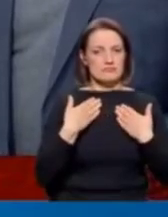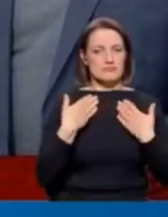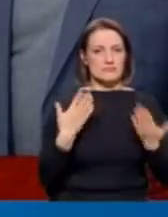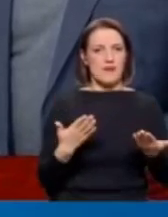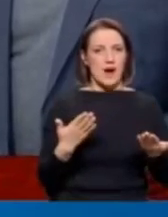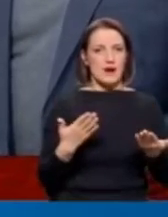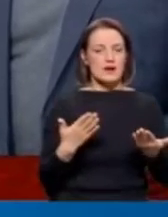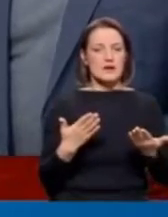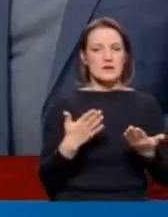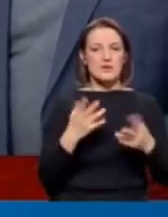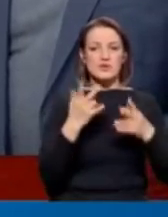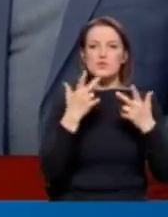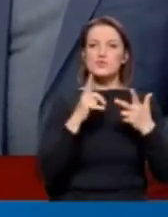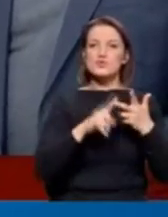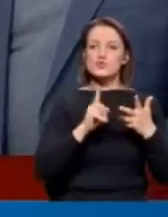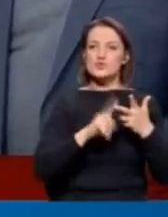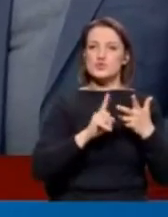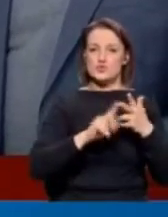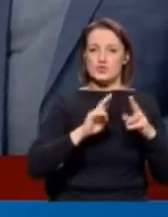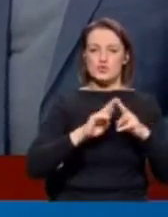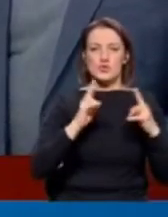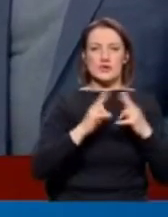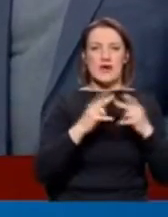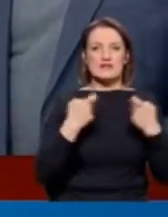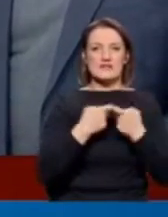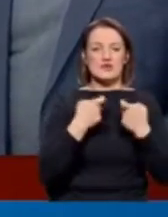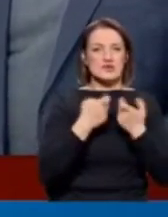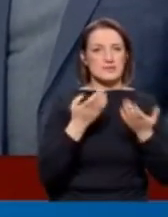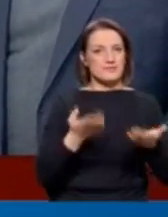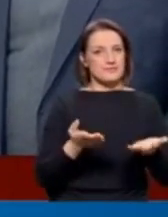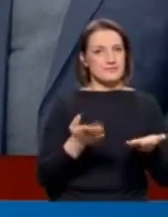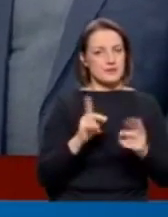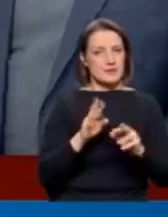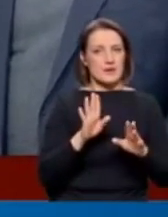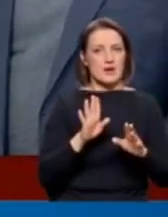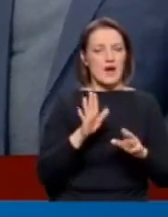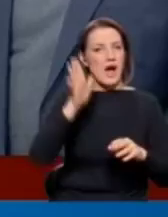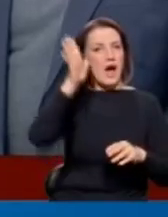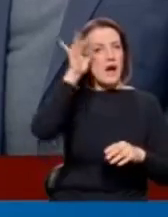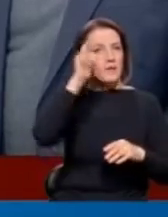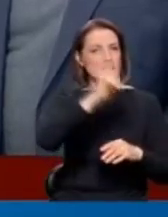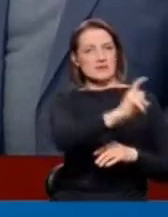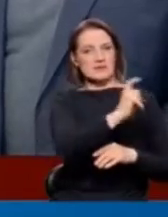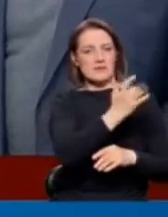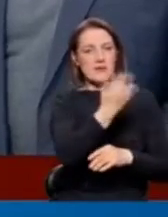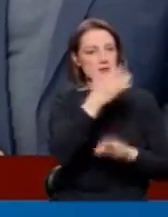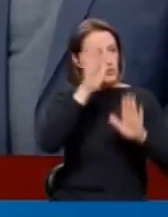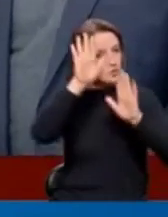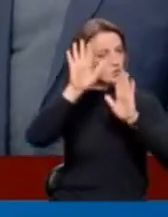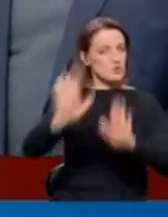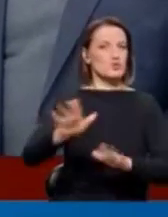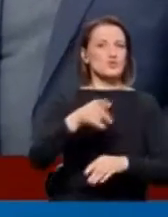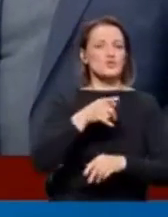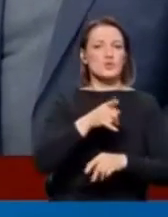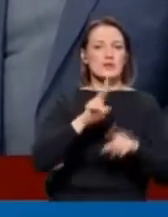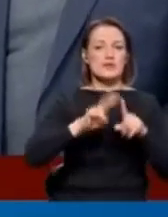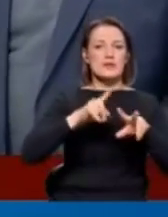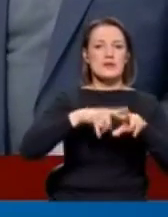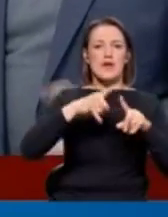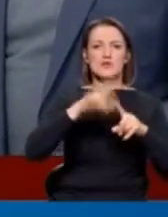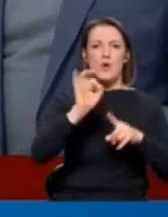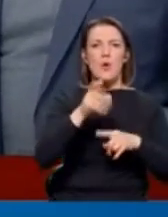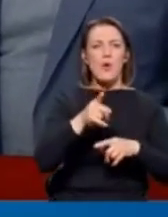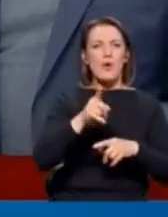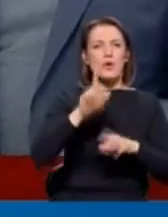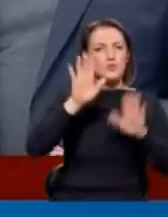Öncü Dünya Savaşı'ndan yani Amerika karşılık versin durdursun işte natu karşılıklı